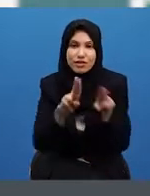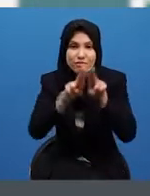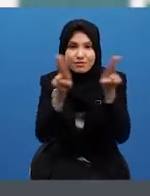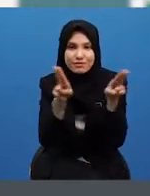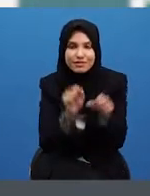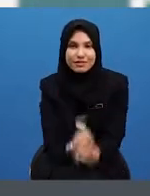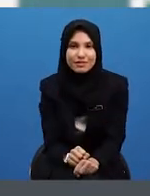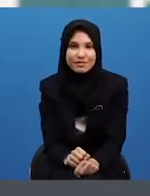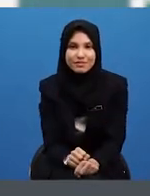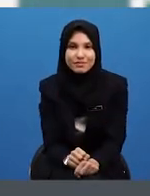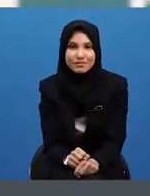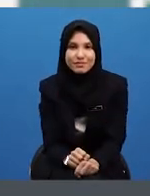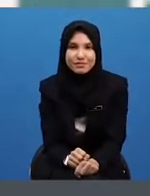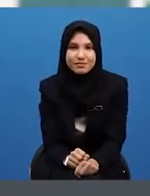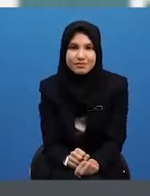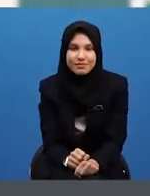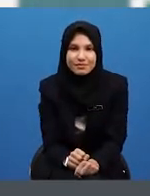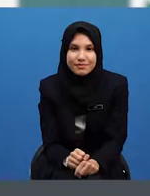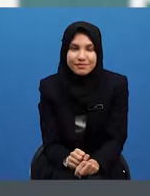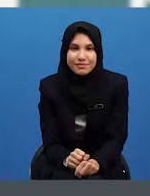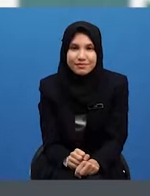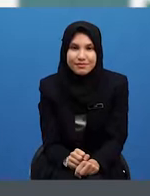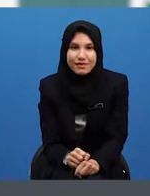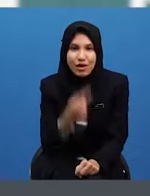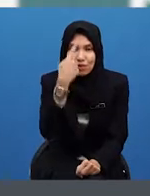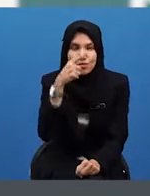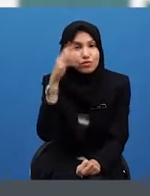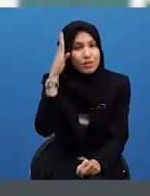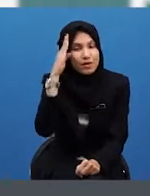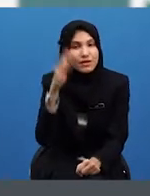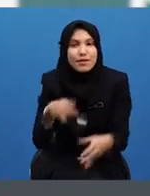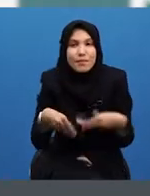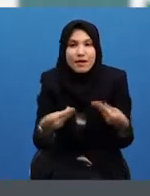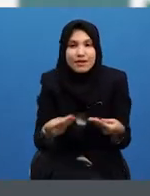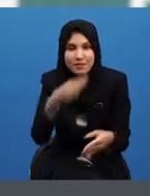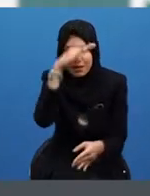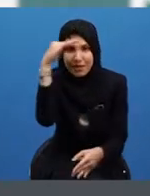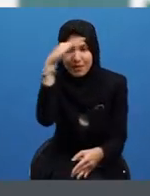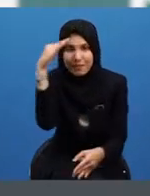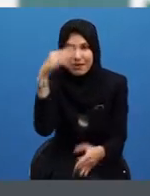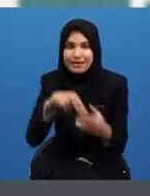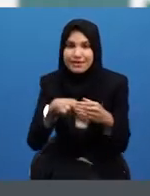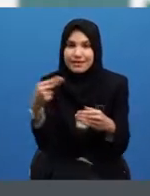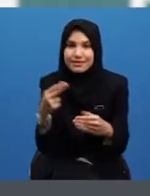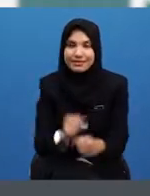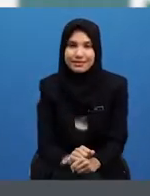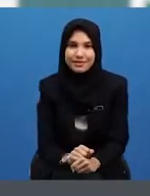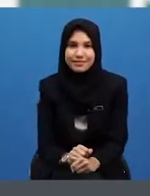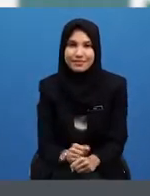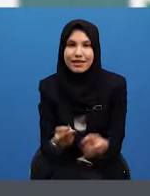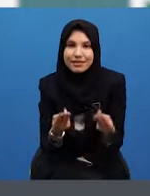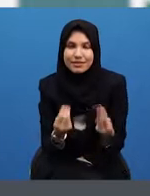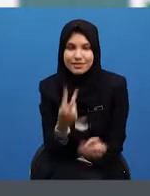bagi mengkaji Bagaimana bayang-bayang dihasilkan John